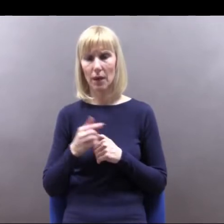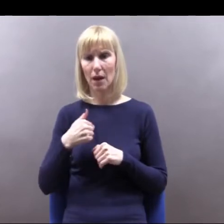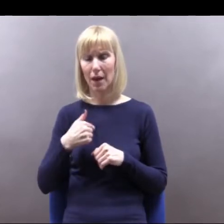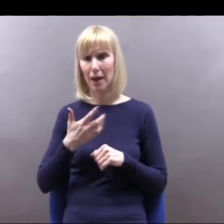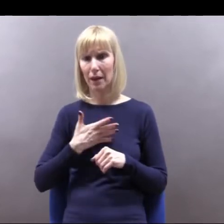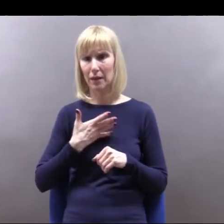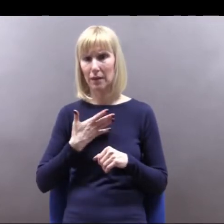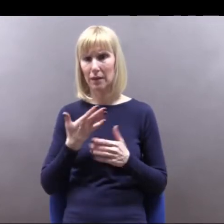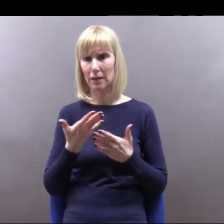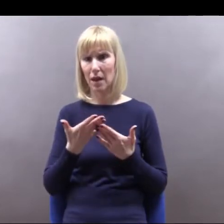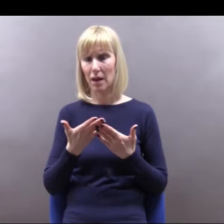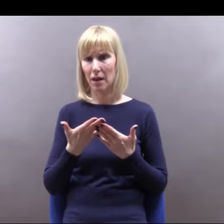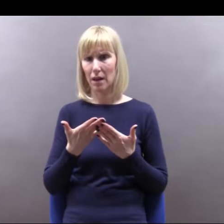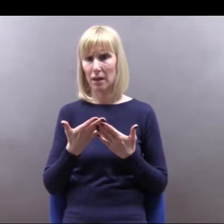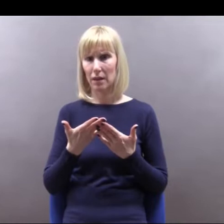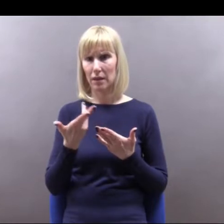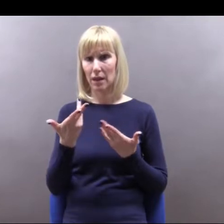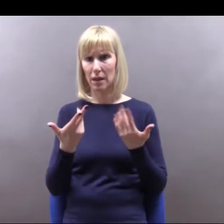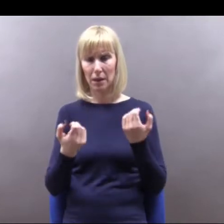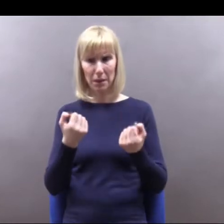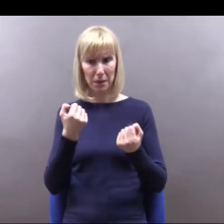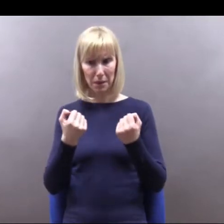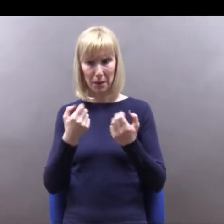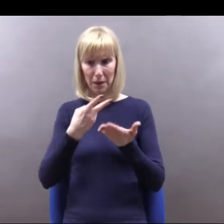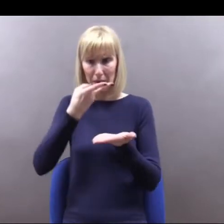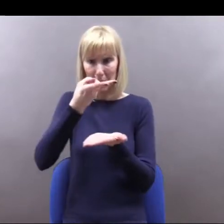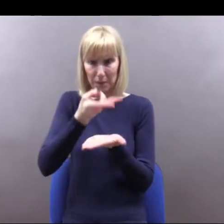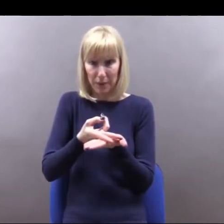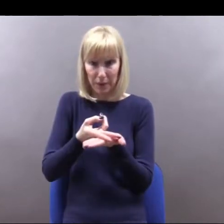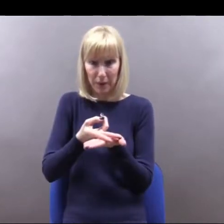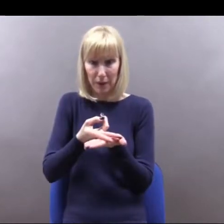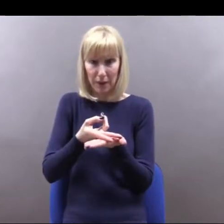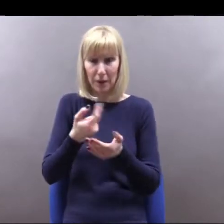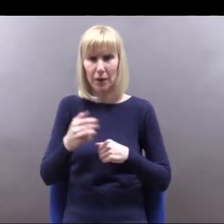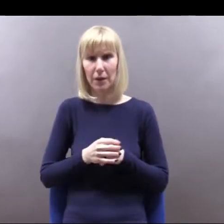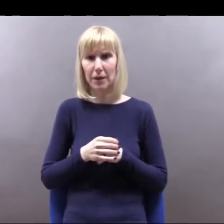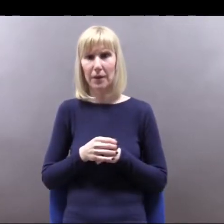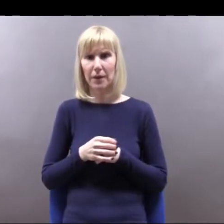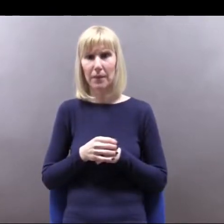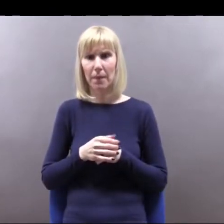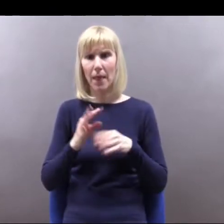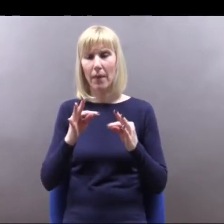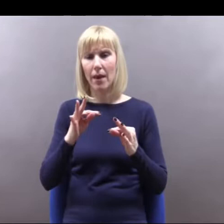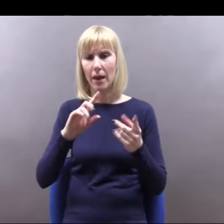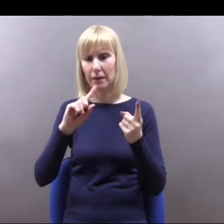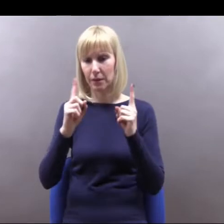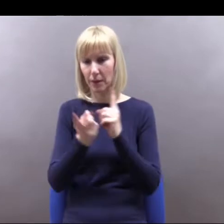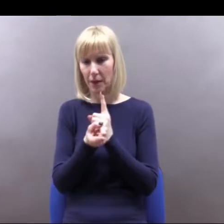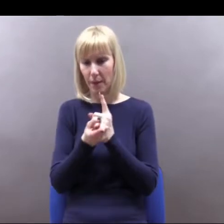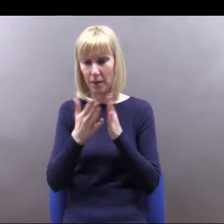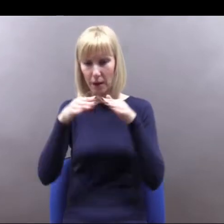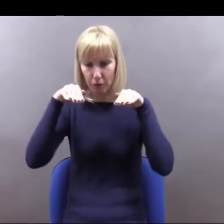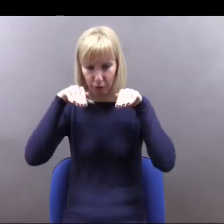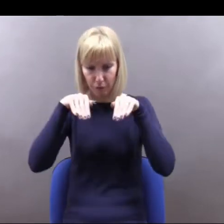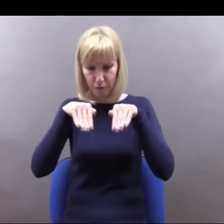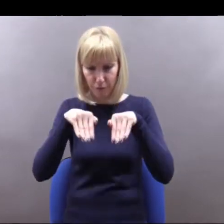Dalszy ciąg. No też mnie bardzo przeszkadza ta pozycja na tym wózku, tak? Taka leżąca. I tu potem zmiana operatora, teraz